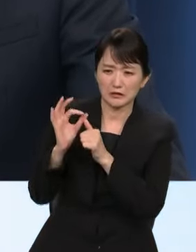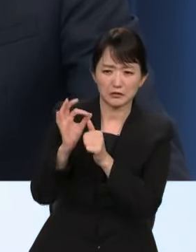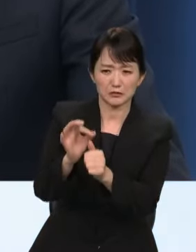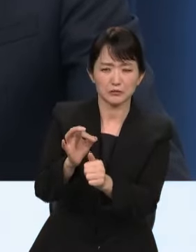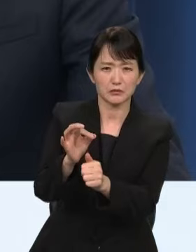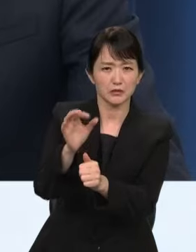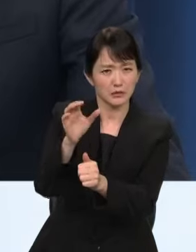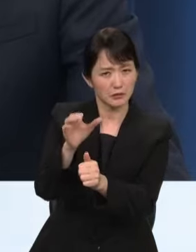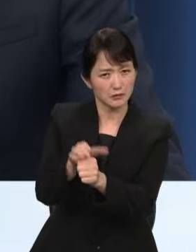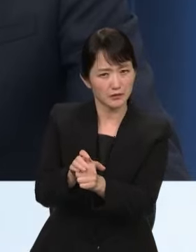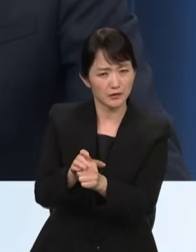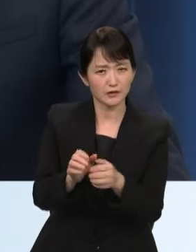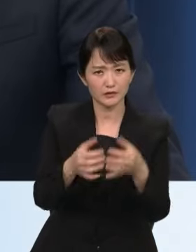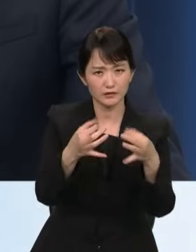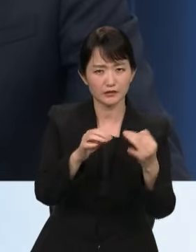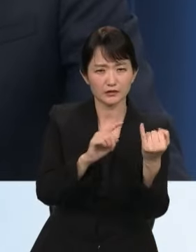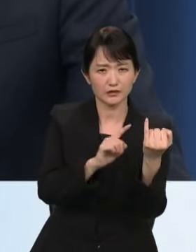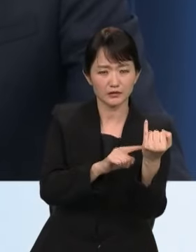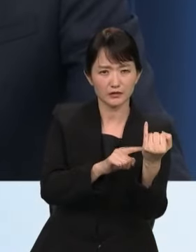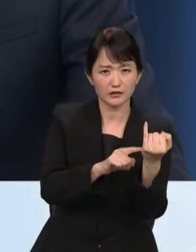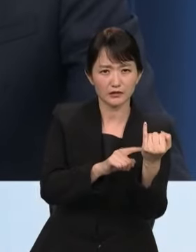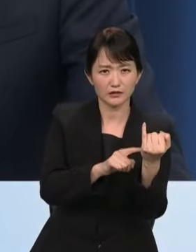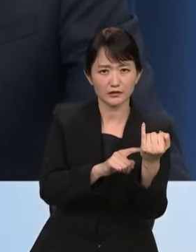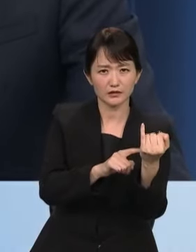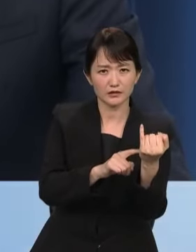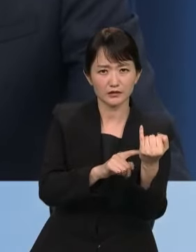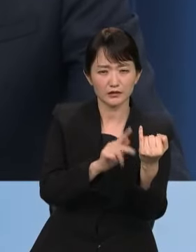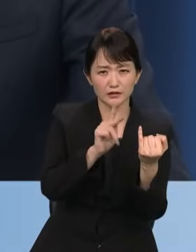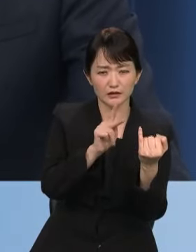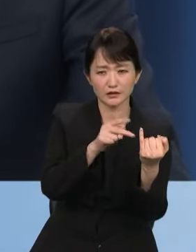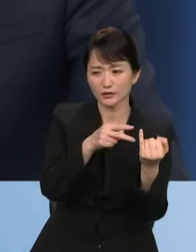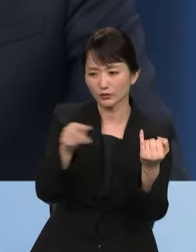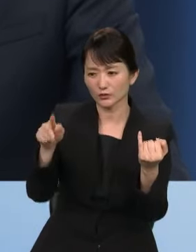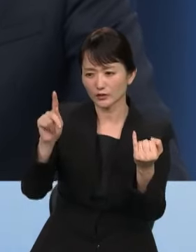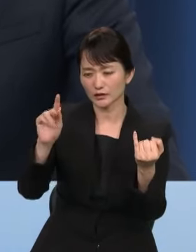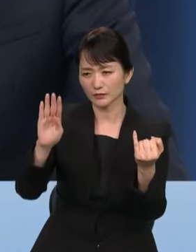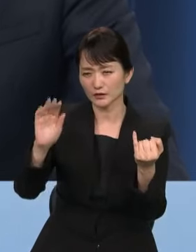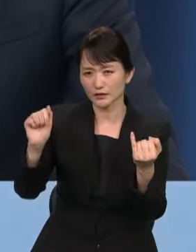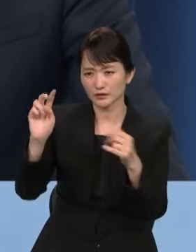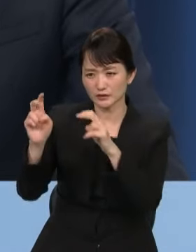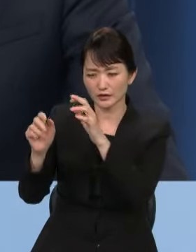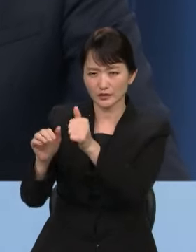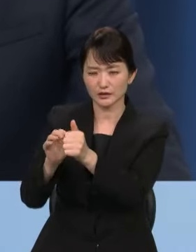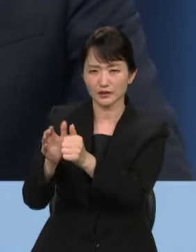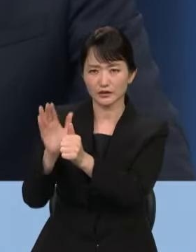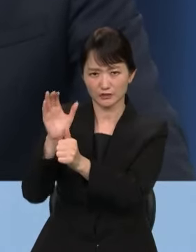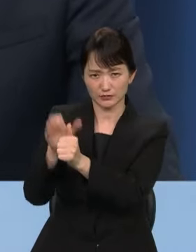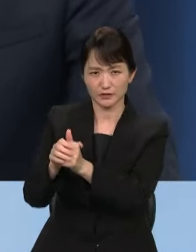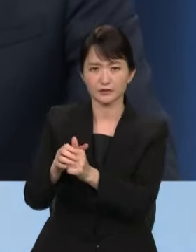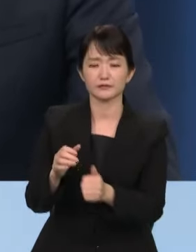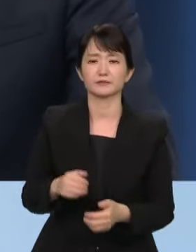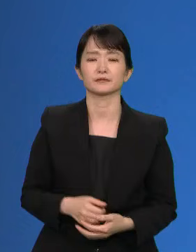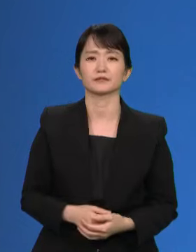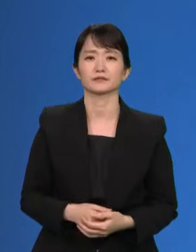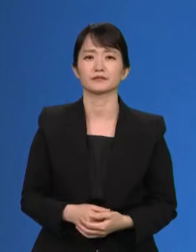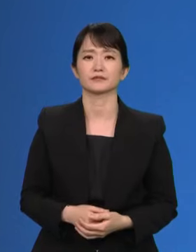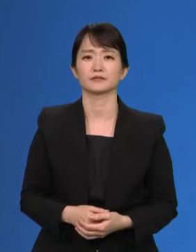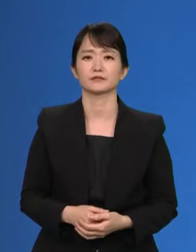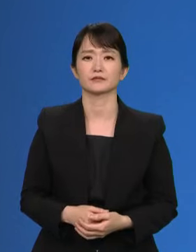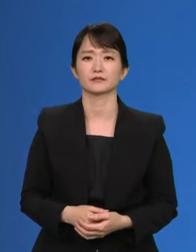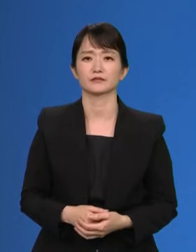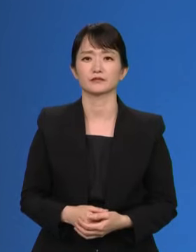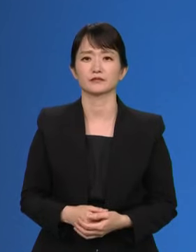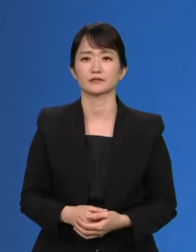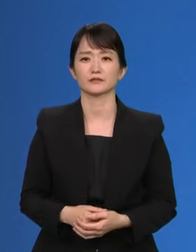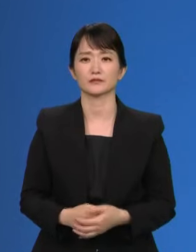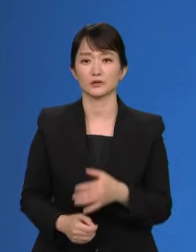여사의 K가 KBS의 K가 됐다 이런 비판을 하고 있는데요. 그렇습니다. 그런 지적이 나올 수밖에 없는 것이죠. 또 특히 당시 뭐 튀는 장면이라는